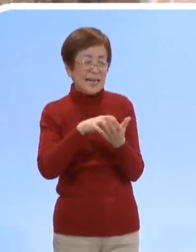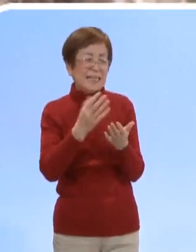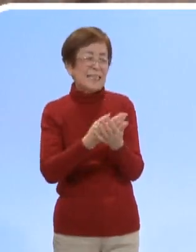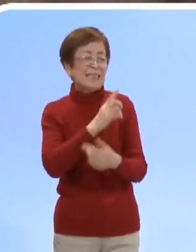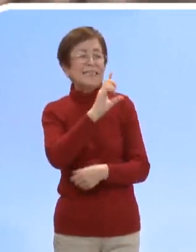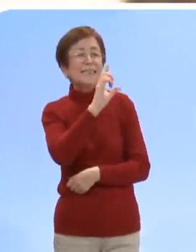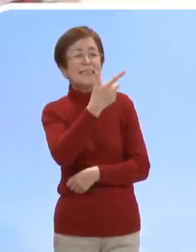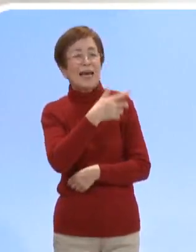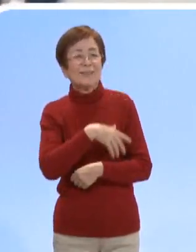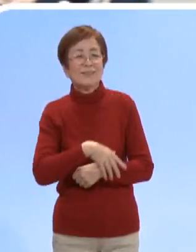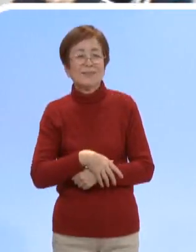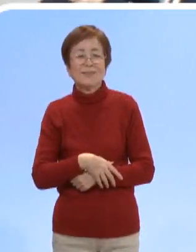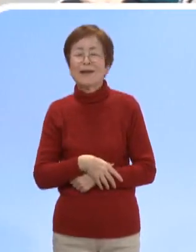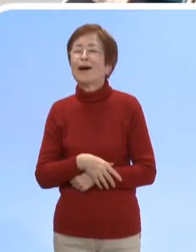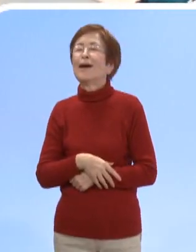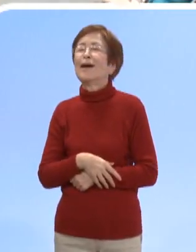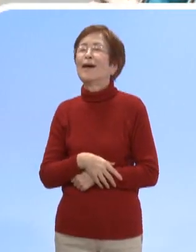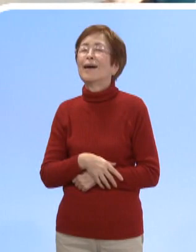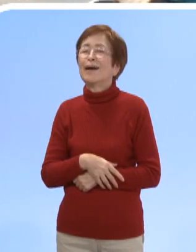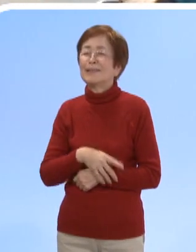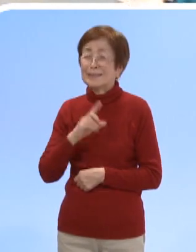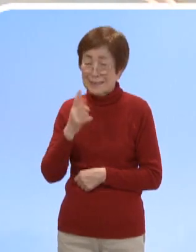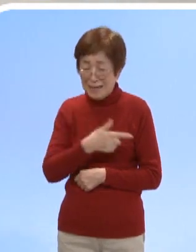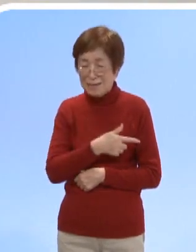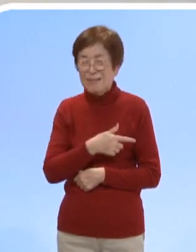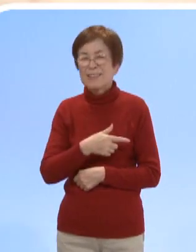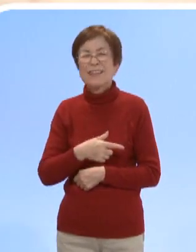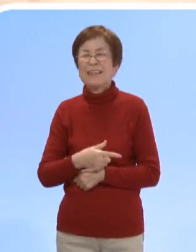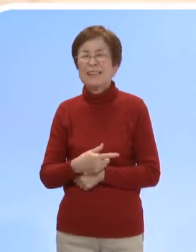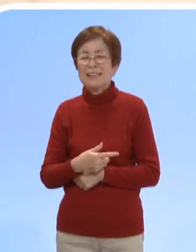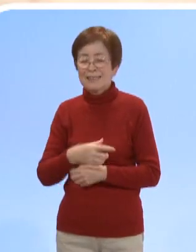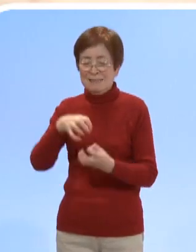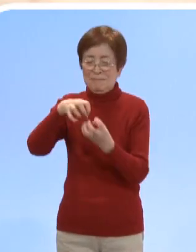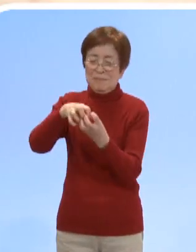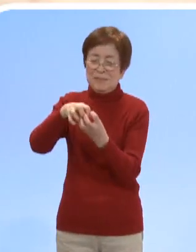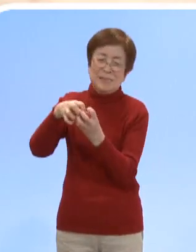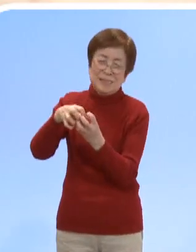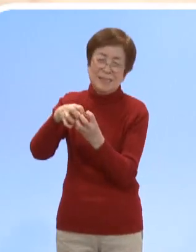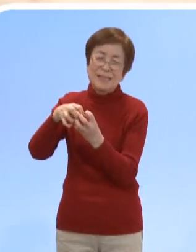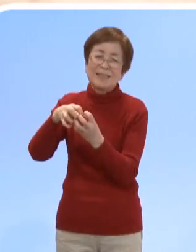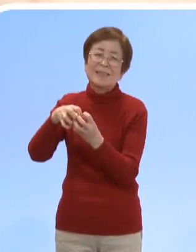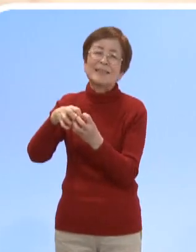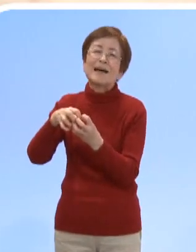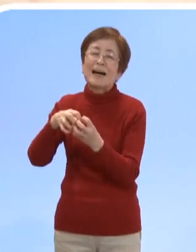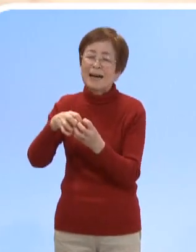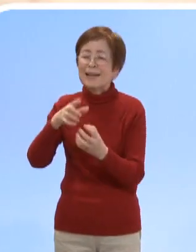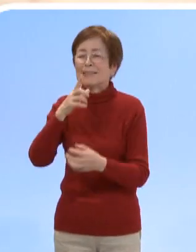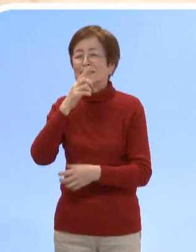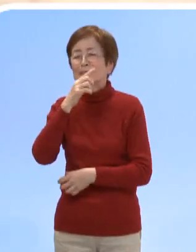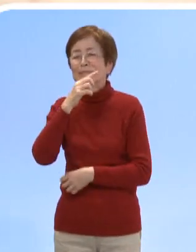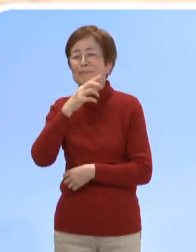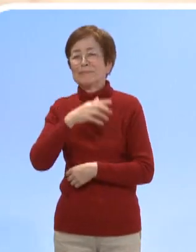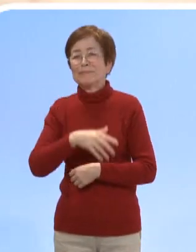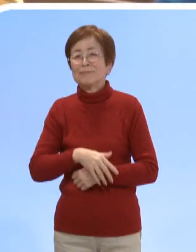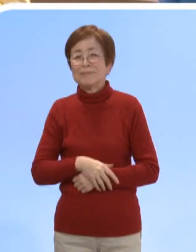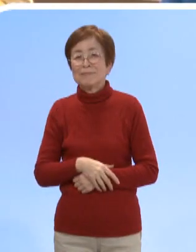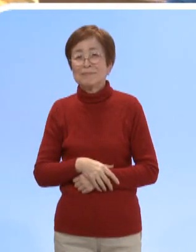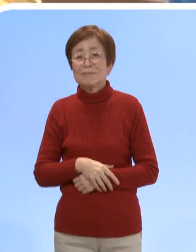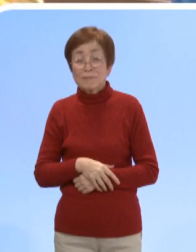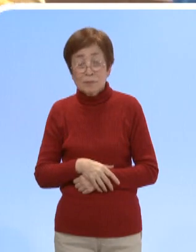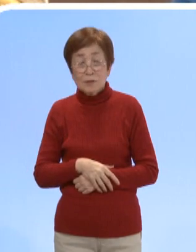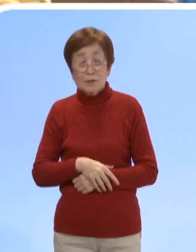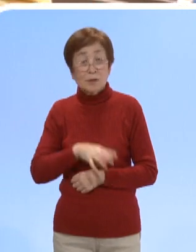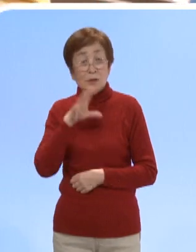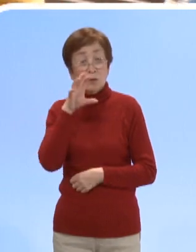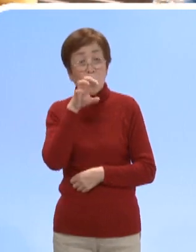違います。 違うかい。 石同士の すれた跡ということで、 あの恐竜